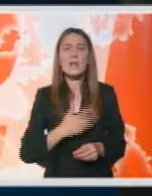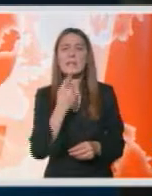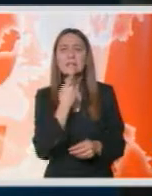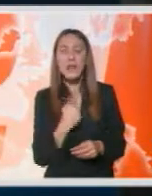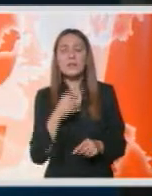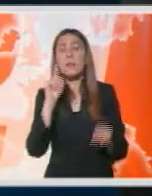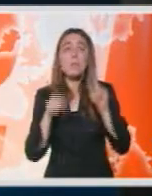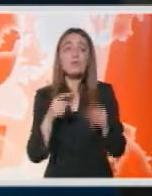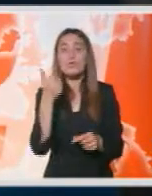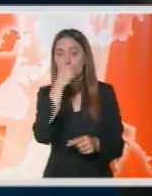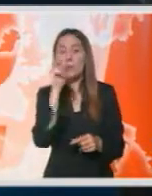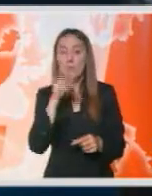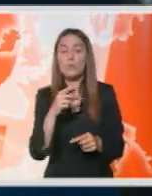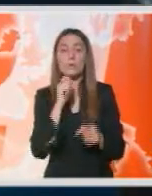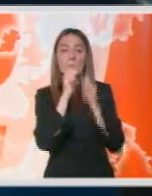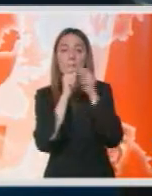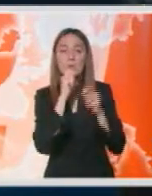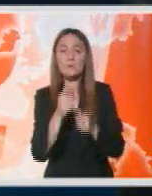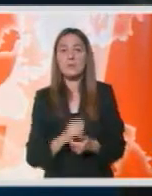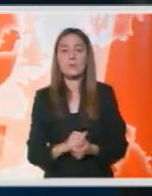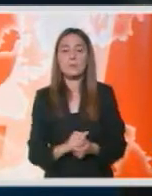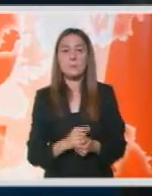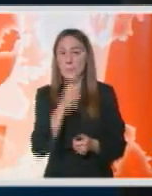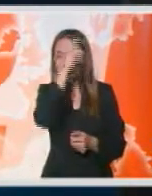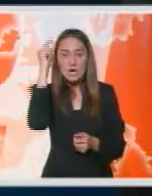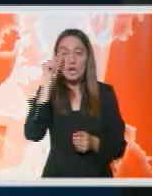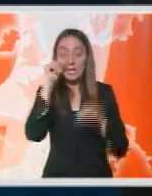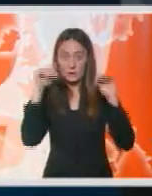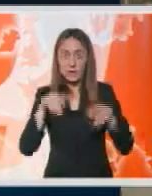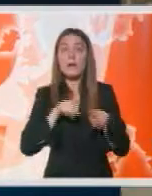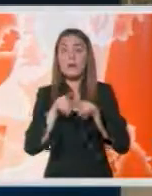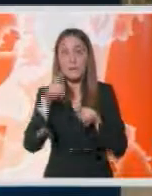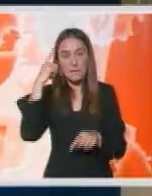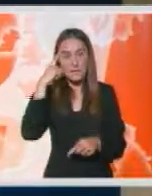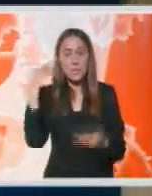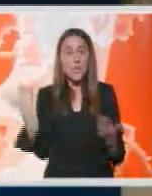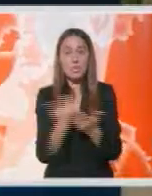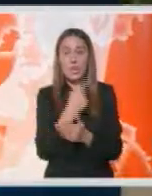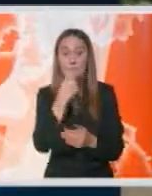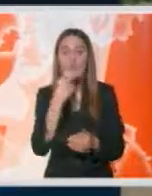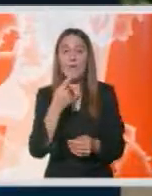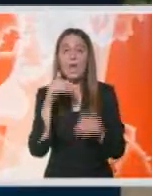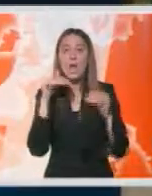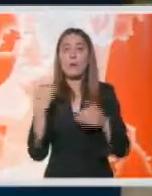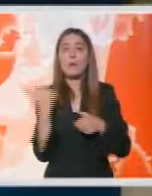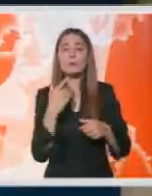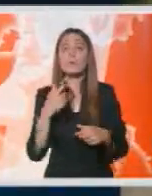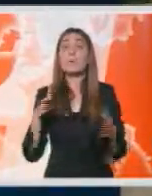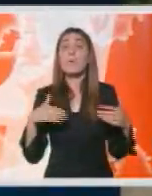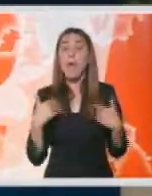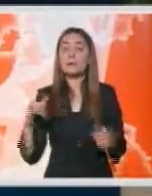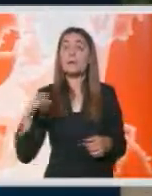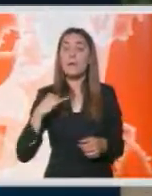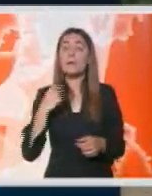ljubimce, već nešto sa čime mogu da komuniciraju. Čelni ljudi igara također se nadaju da će nove maskote inspirisati mlade da se zainteresuju